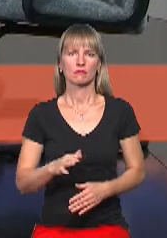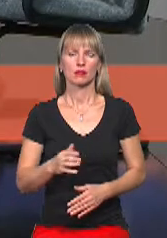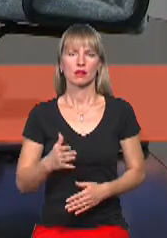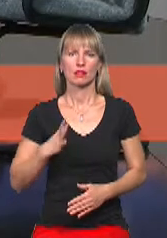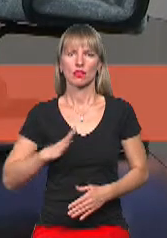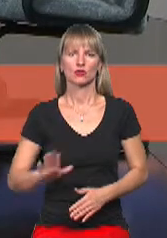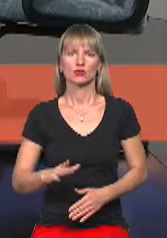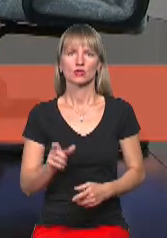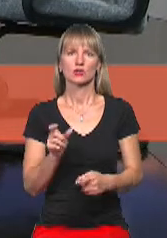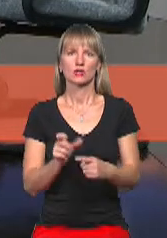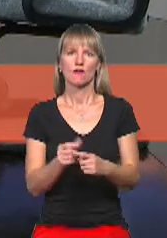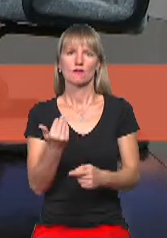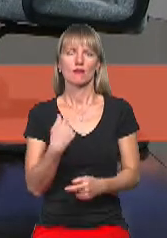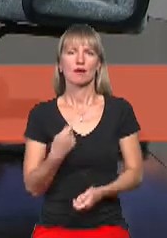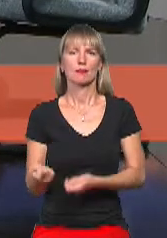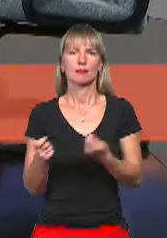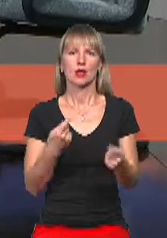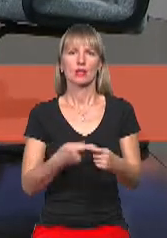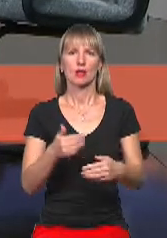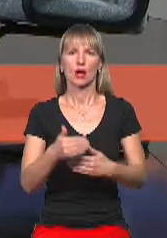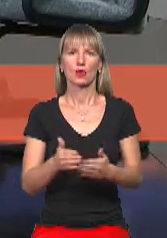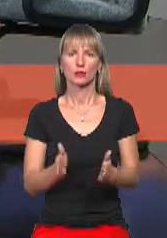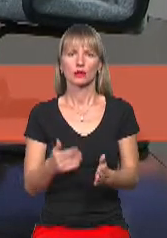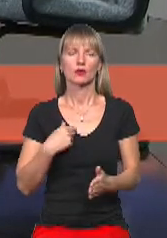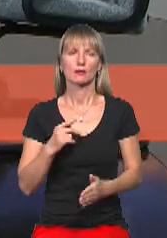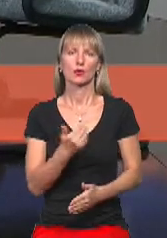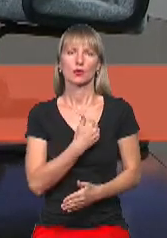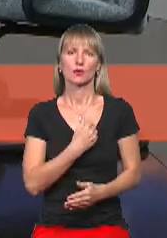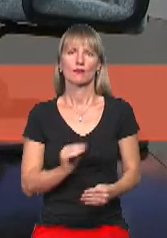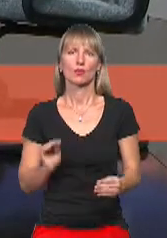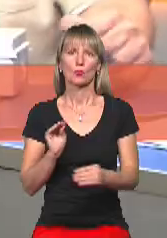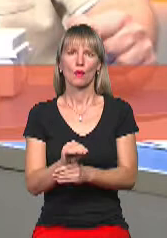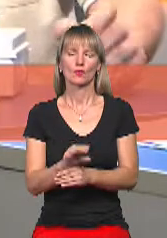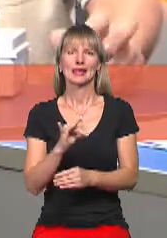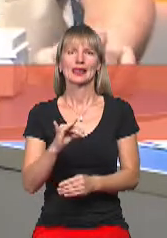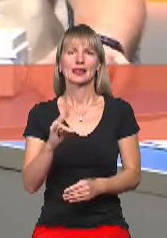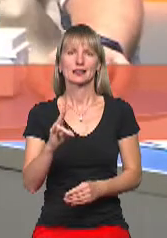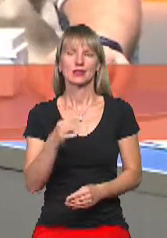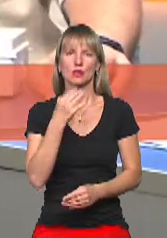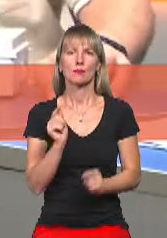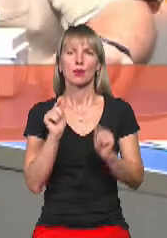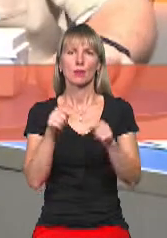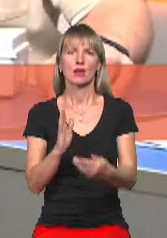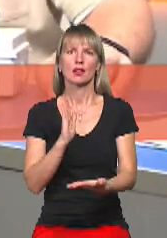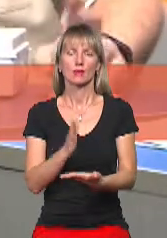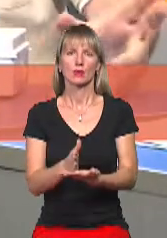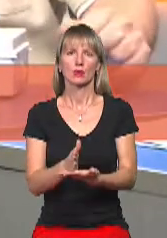вам таке слово, ви принесли цю коробочку чарівну. Я хотів би доповнити, от Ірина сказала, що він попадає напряму